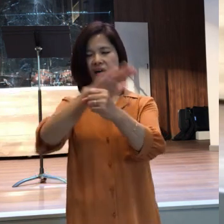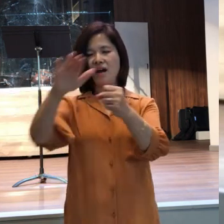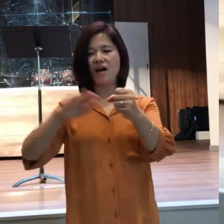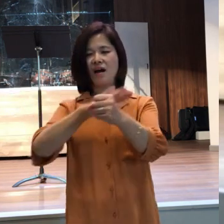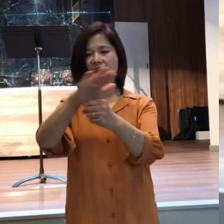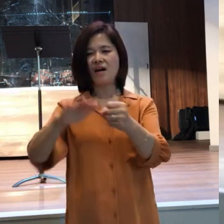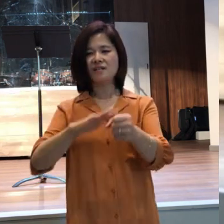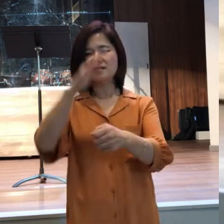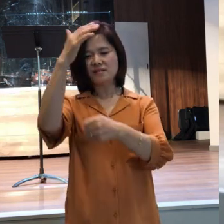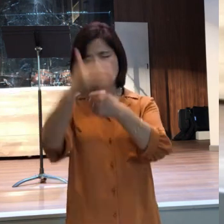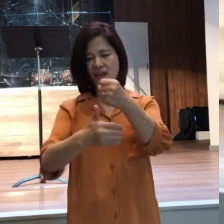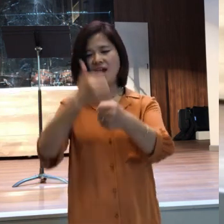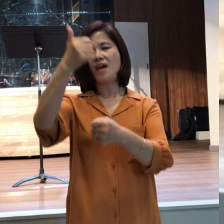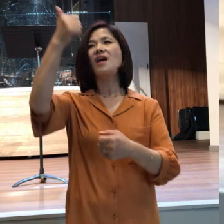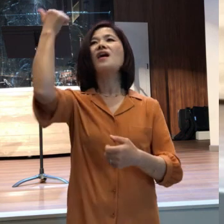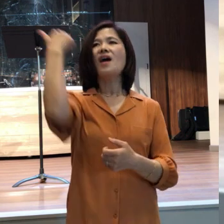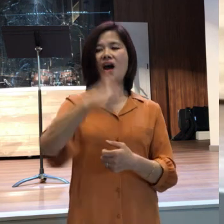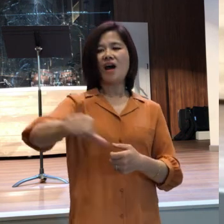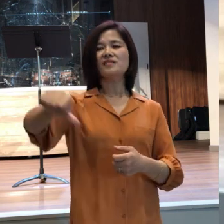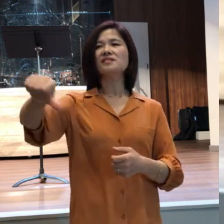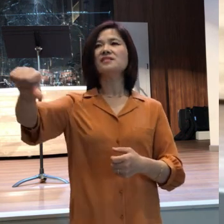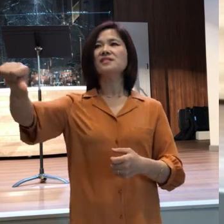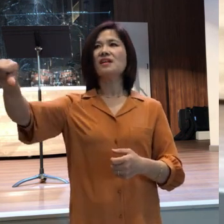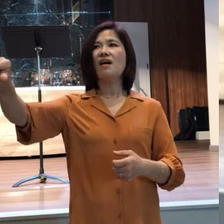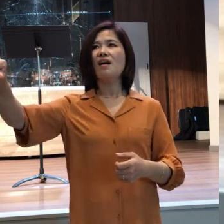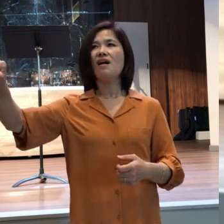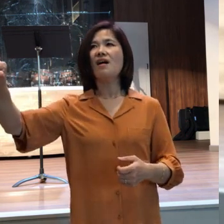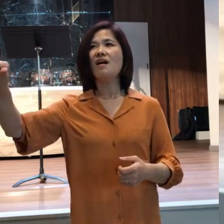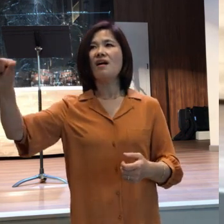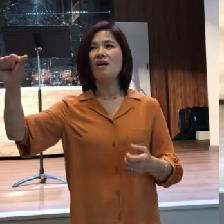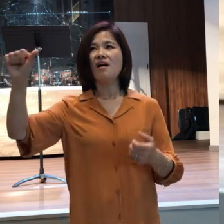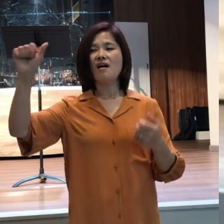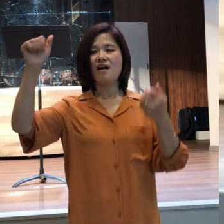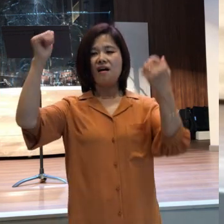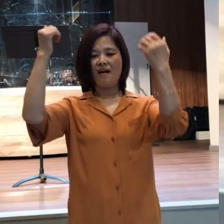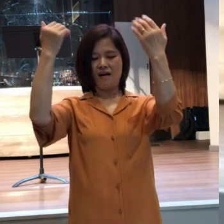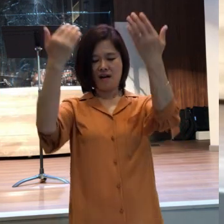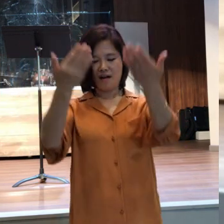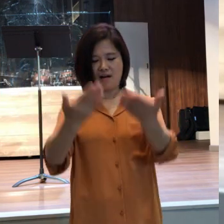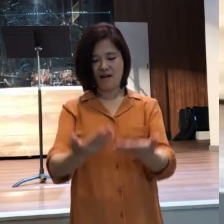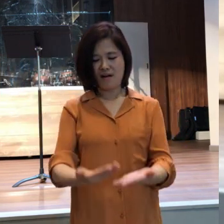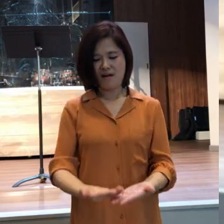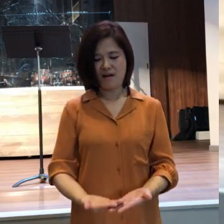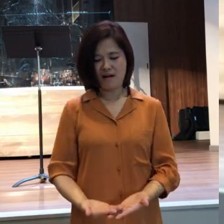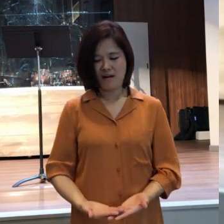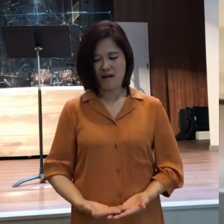나의 사랑하는 내 아들이라.